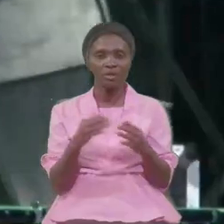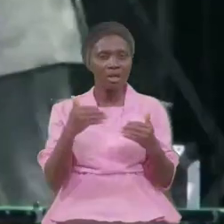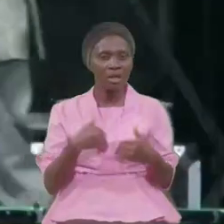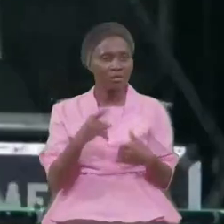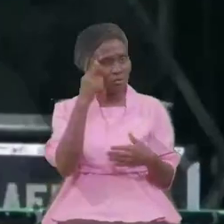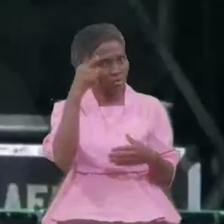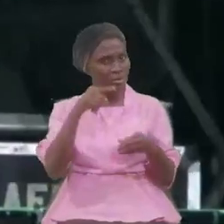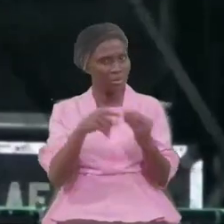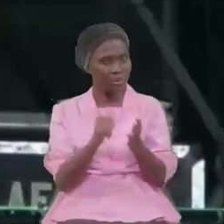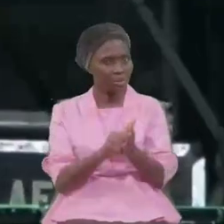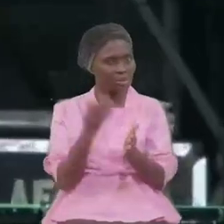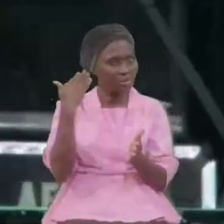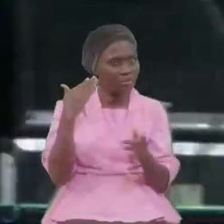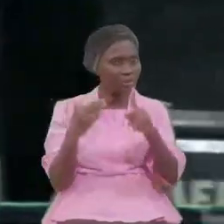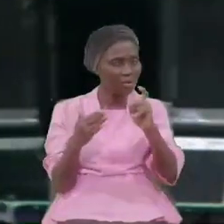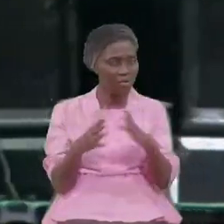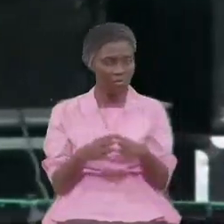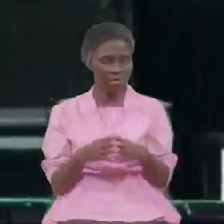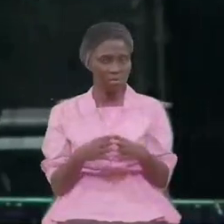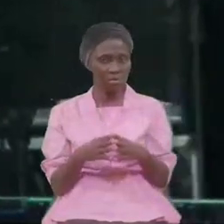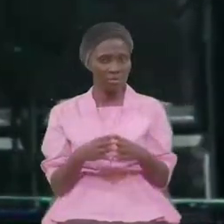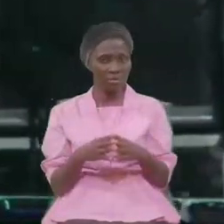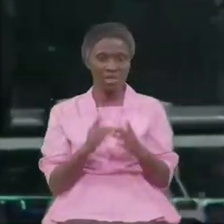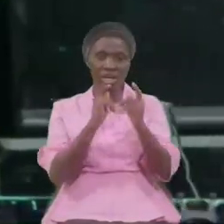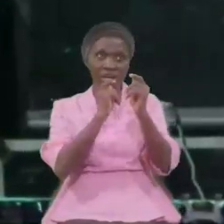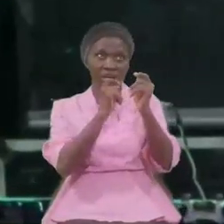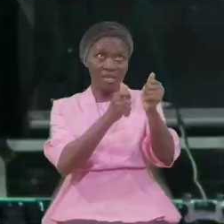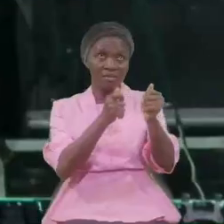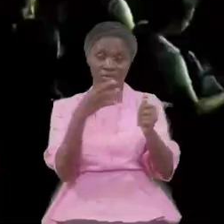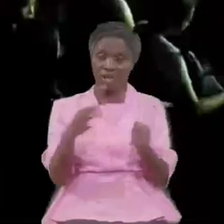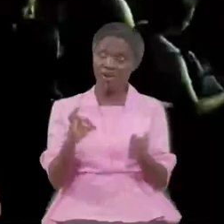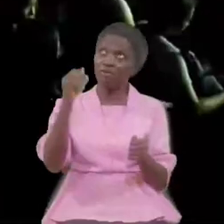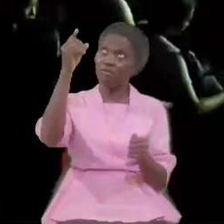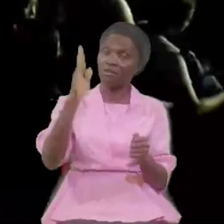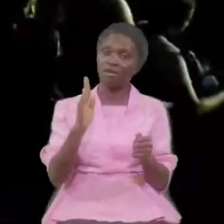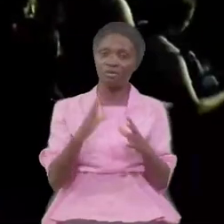Avez-vous jamais pensé que c'est le don de Dieu?